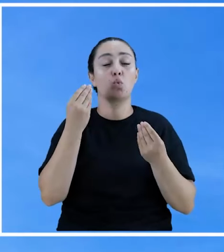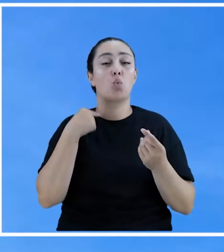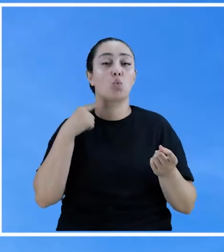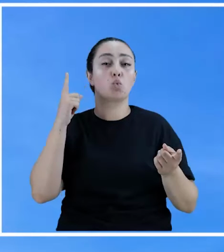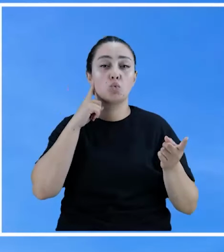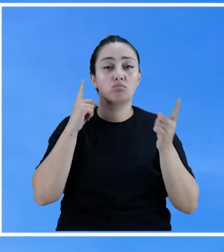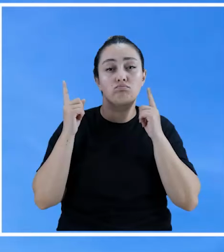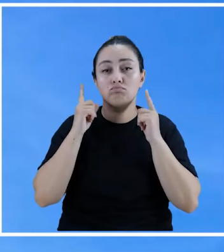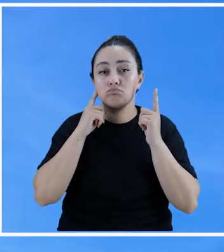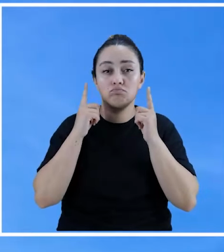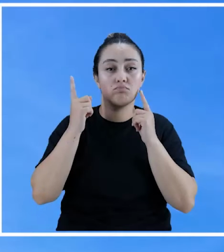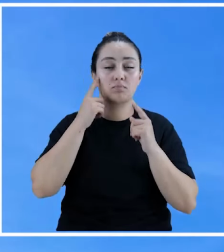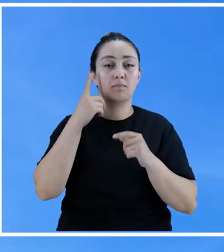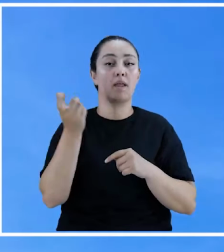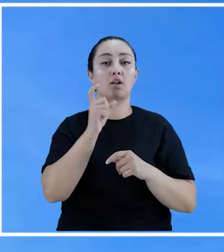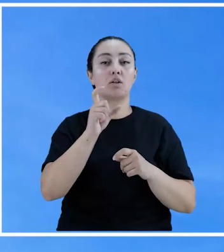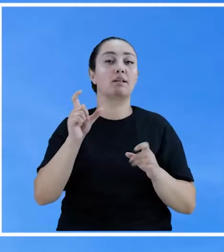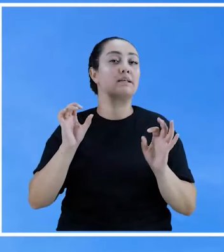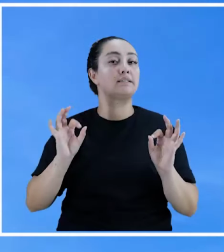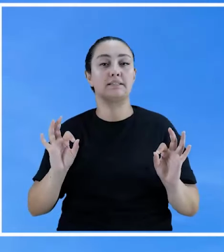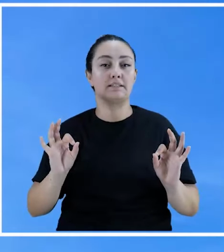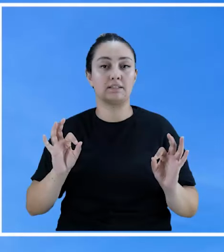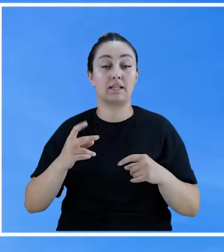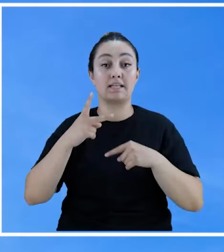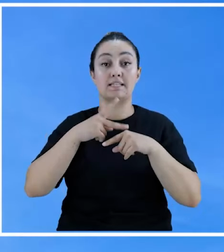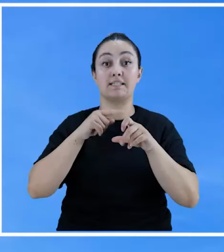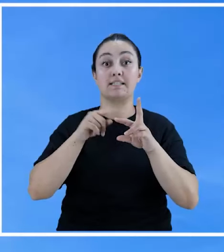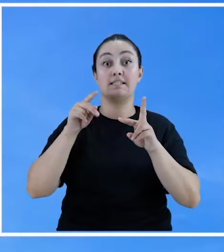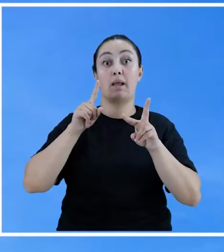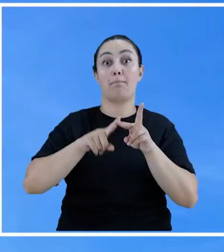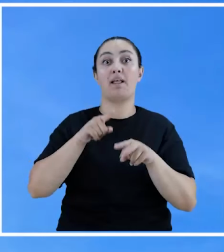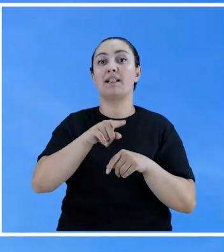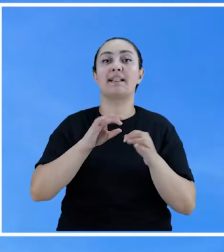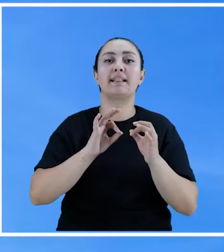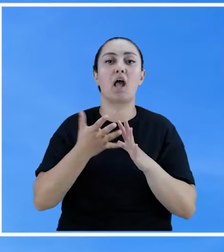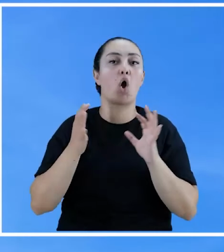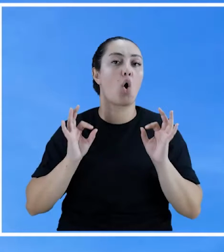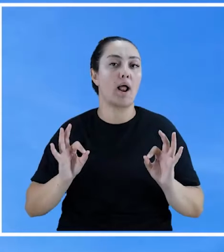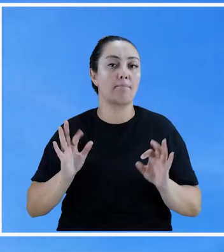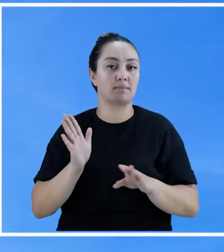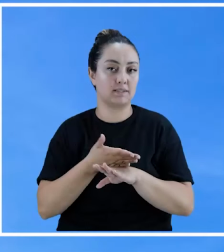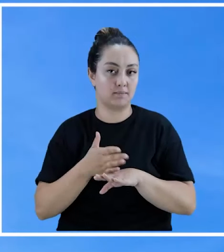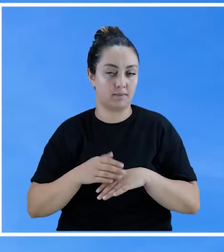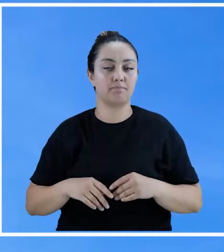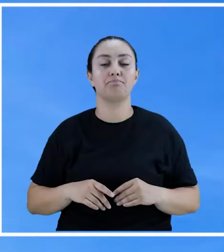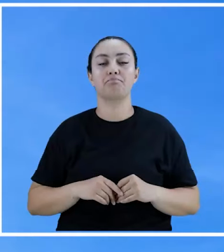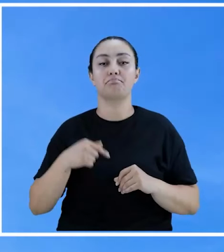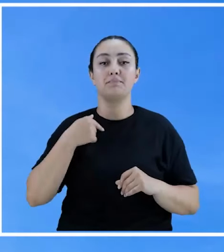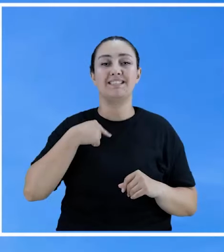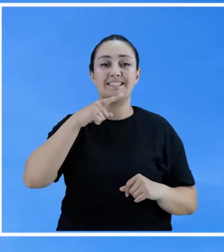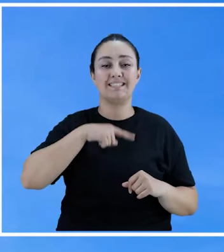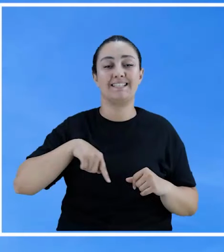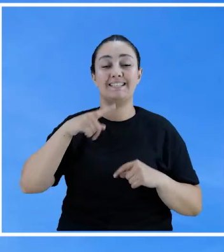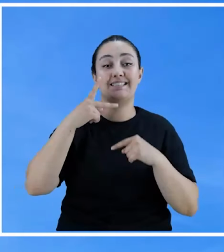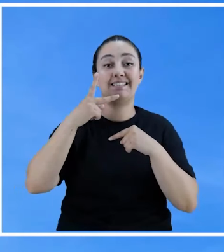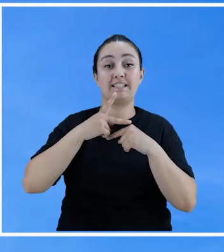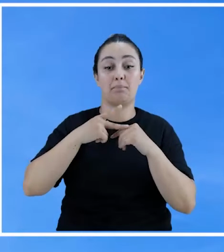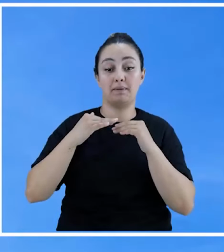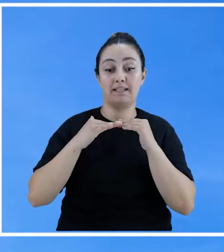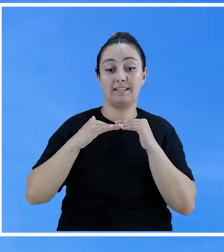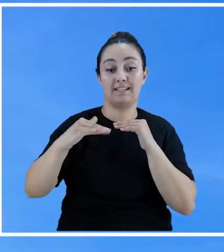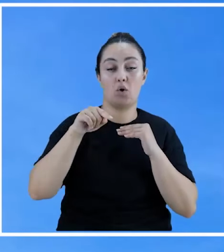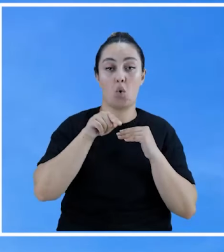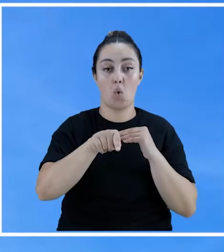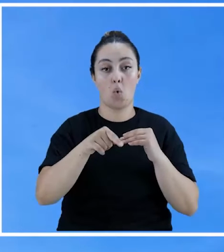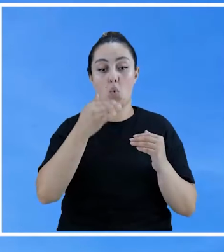artık aşina olduğumuz zemin etüdü nedir ve neden önemlidir? Zemin etüdü Bizler mühendislik yapmak için, yani